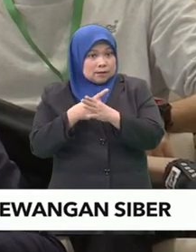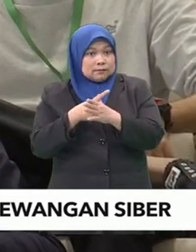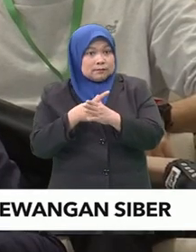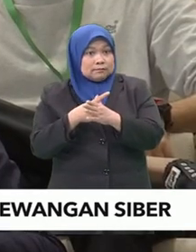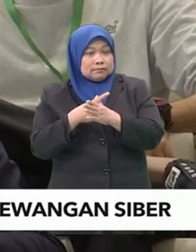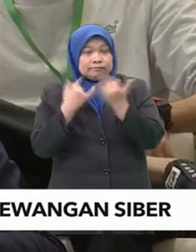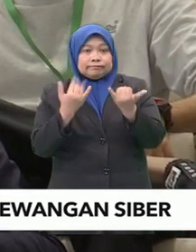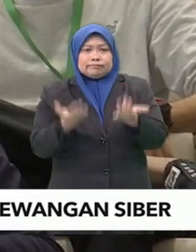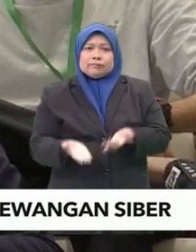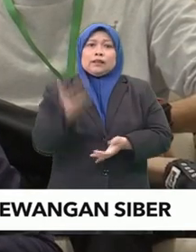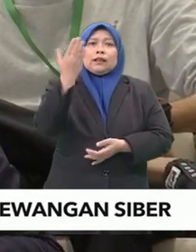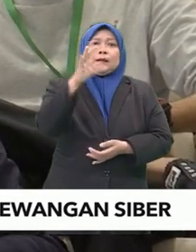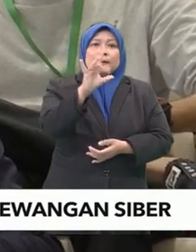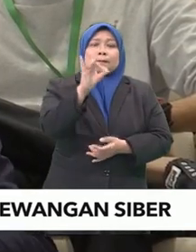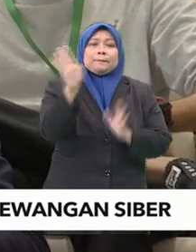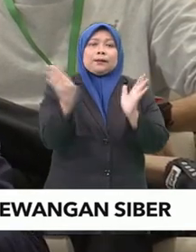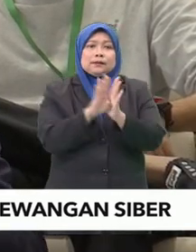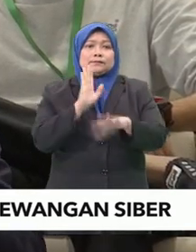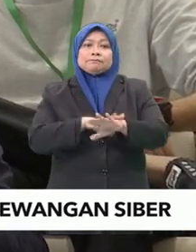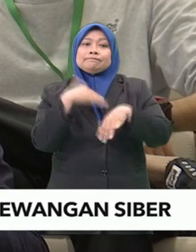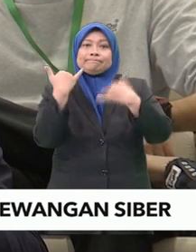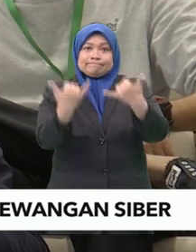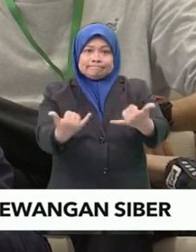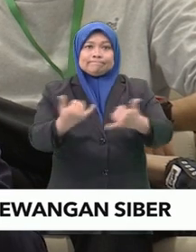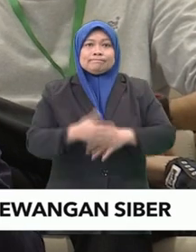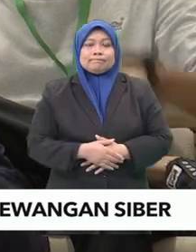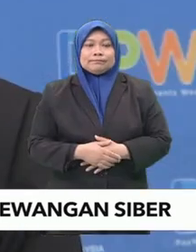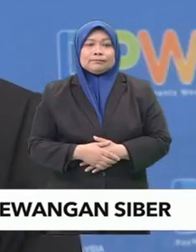kepada lebih 8 billion ketika ini